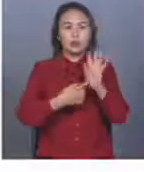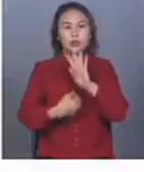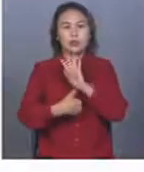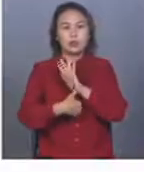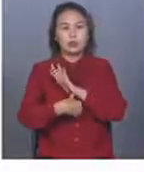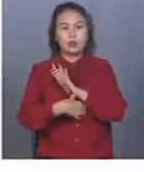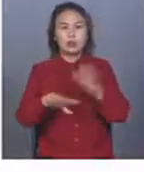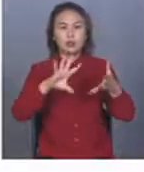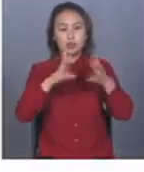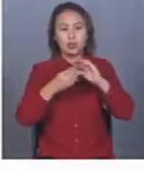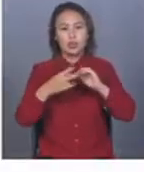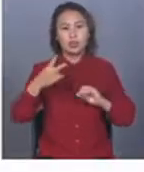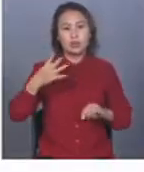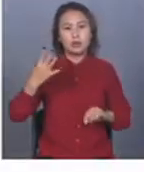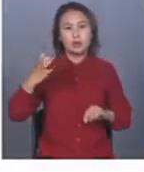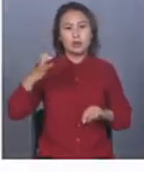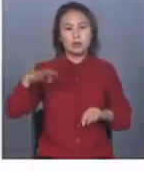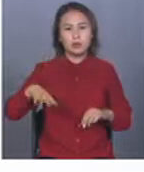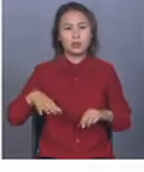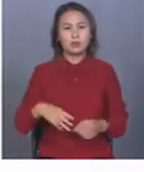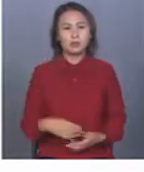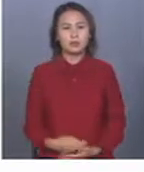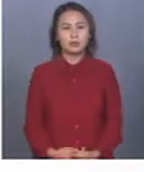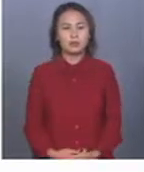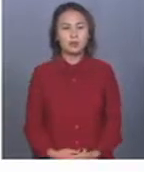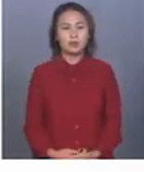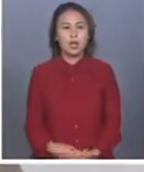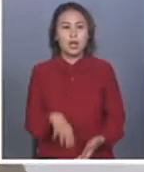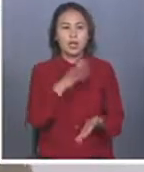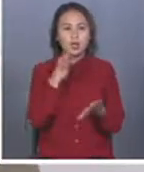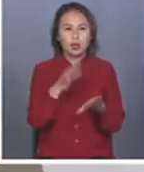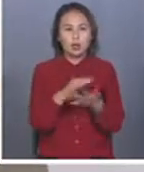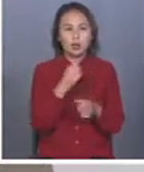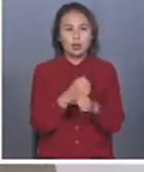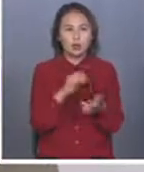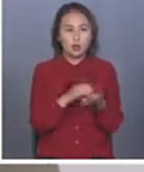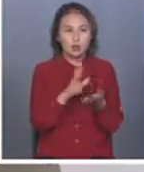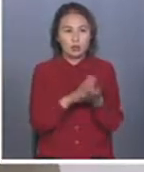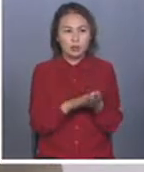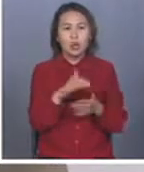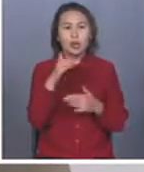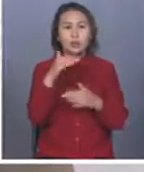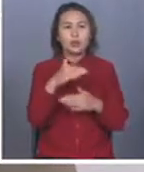Сонда периметрі 24 см. Жауабын жазып қоямыз. Ал енді тік